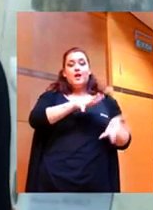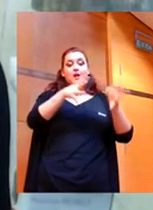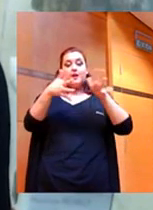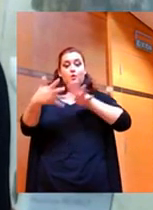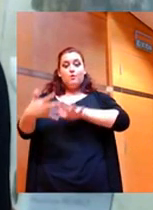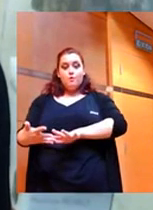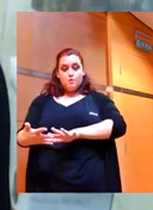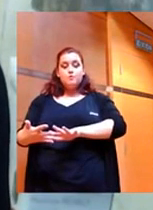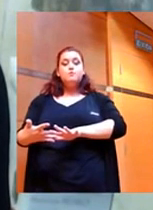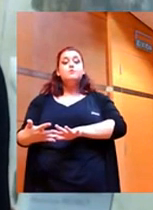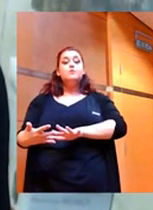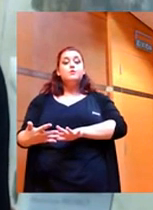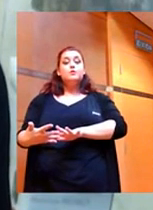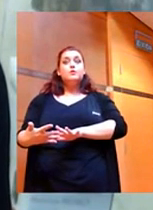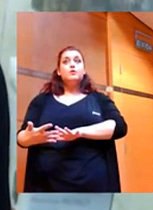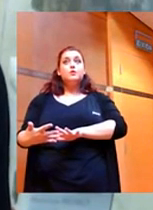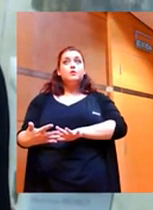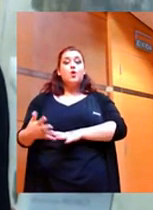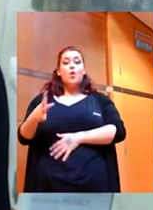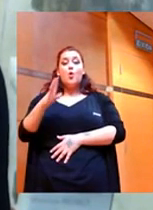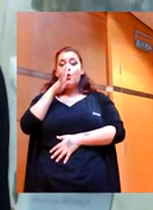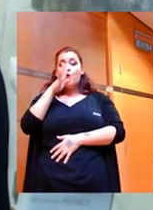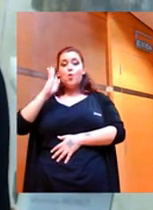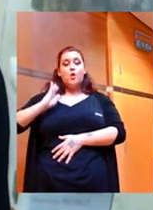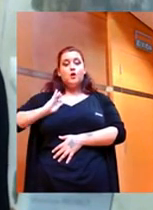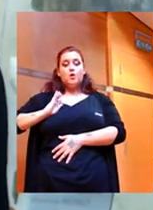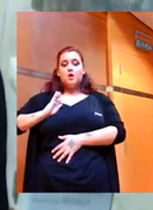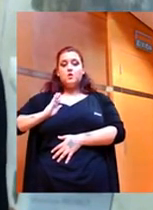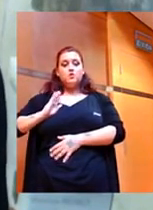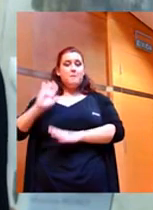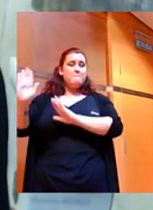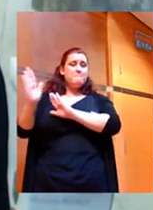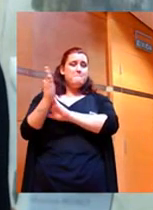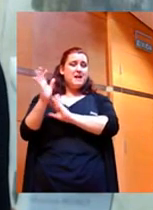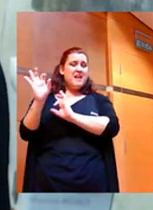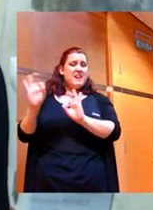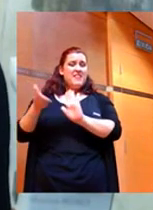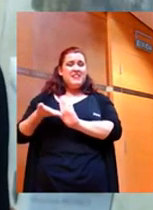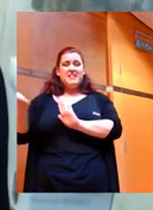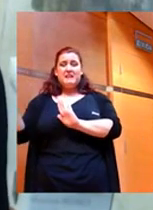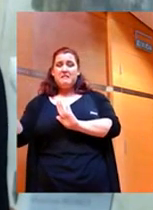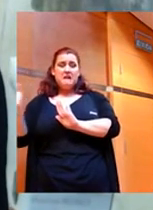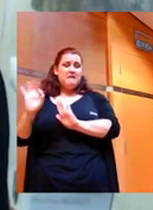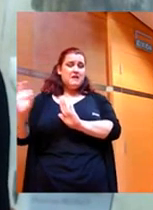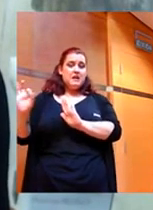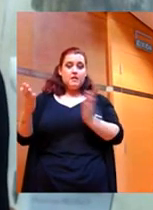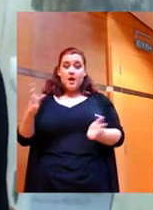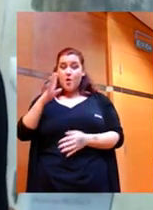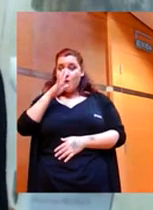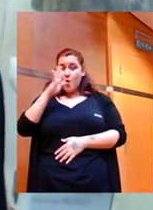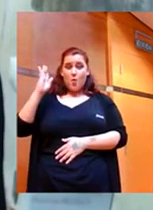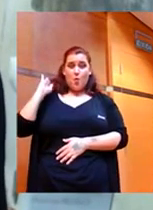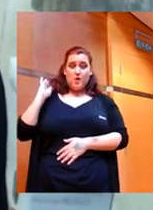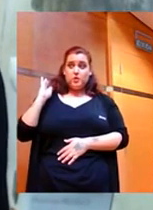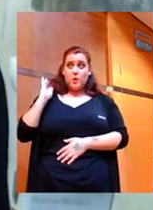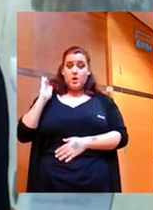durant estos quatre anys no s'ha presentat cap alternativa. Si en quatre anys no s'ha presentat